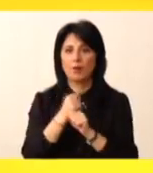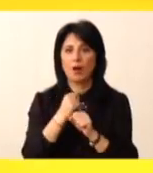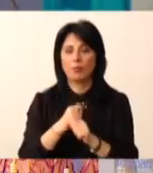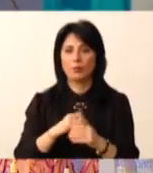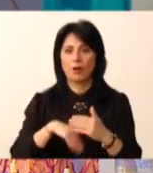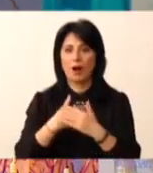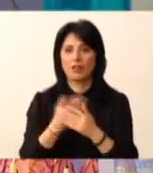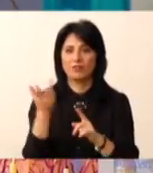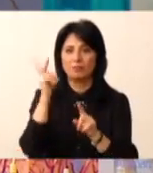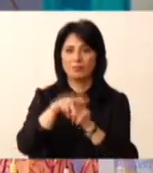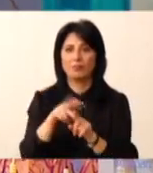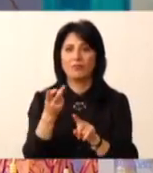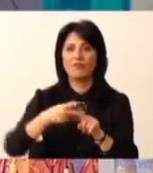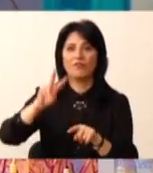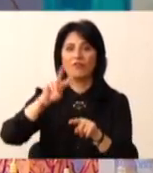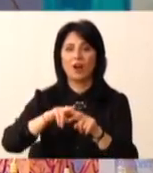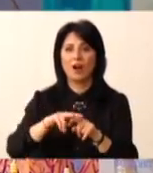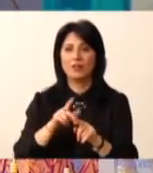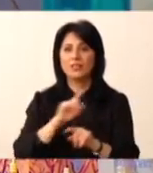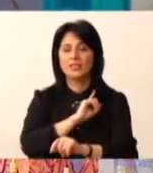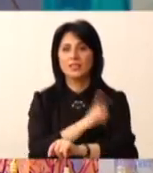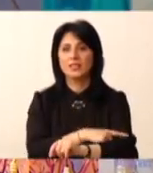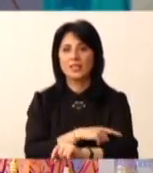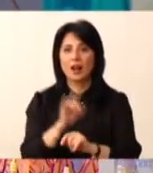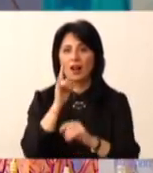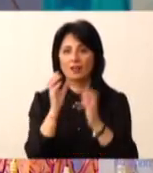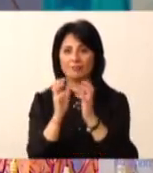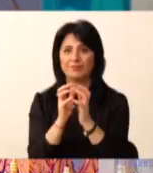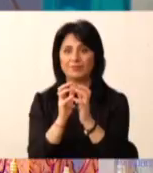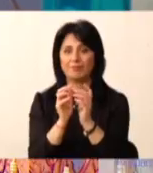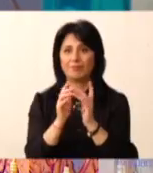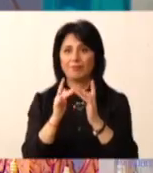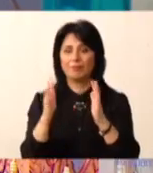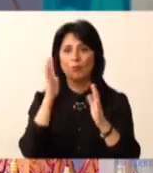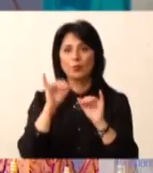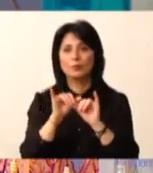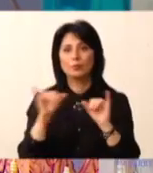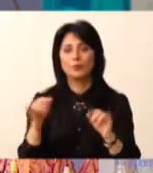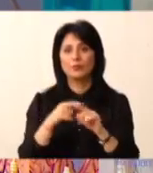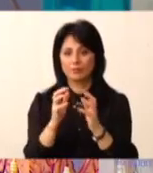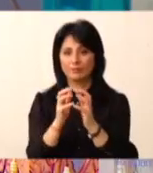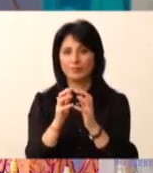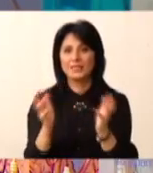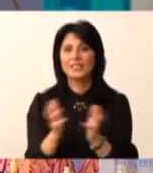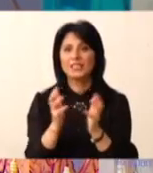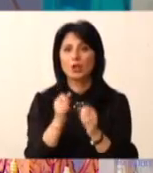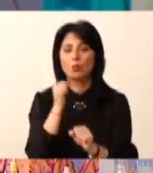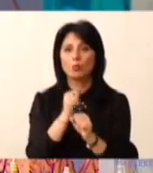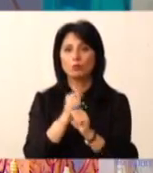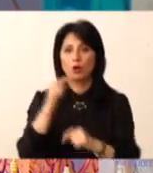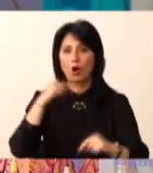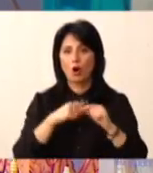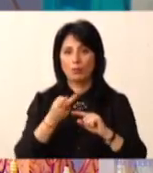ვინაიდან მთელი ძალები მიმართულია ნაყოფის ნორმალურად განვითარებისკენ, ამ ნაყოფის შენარჩუნებისკენ